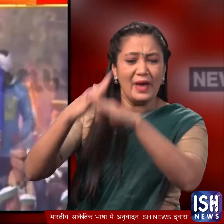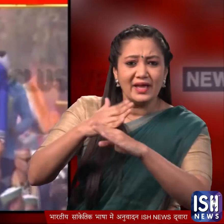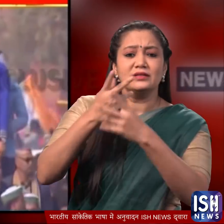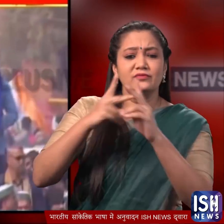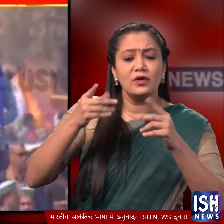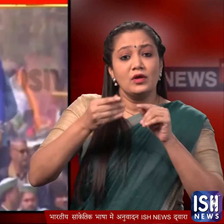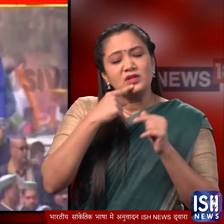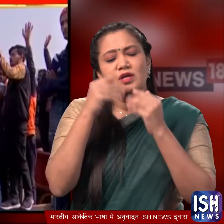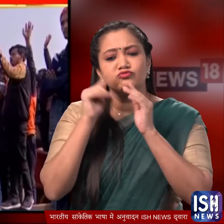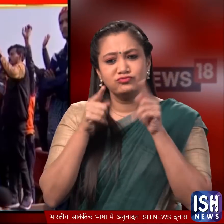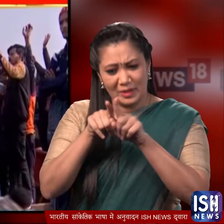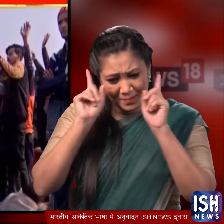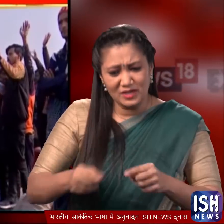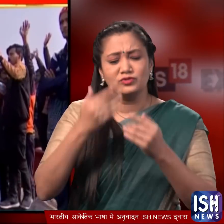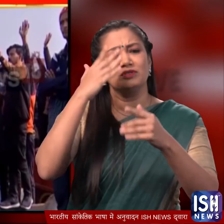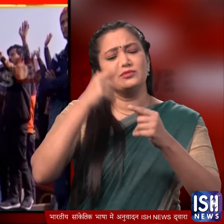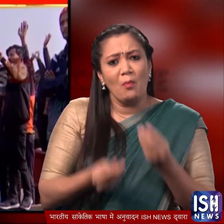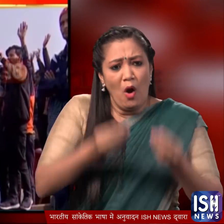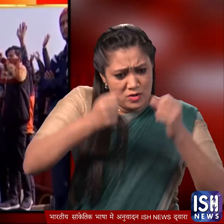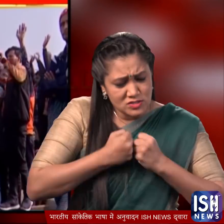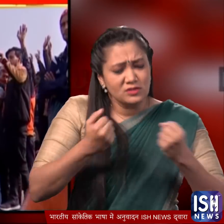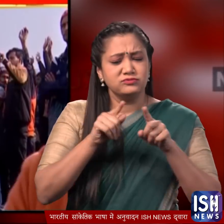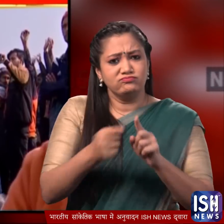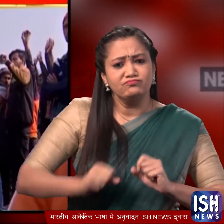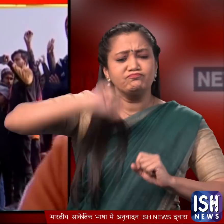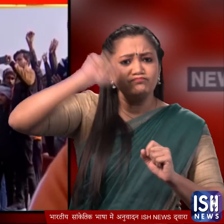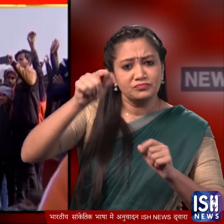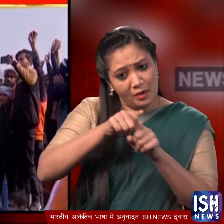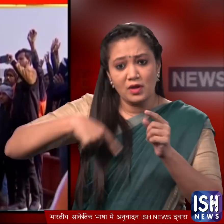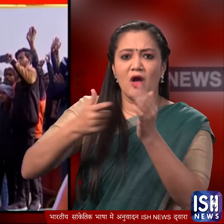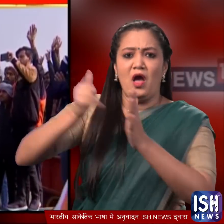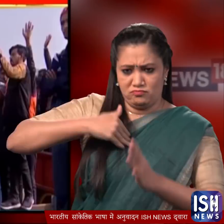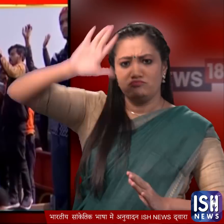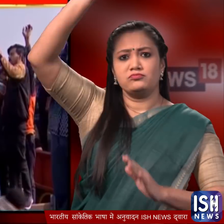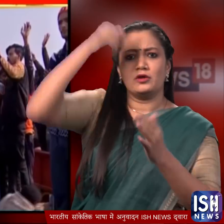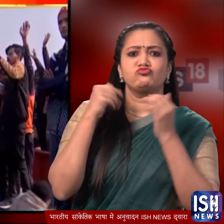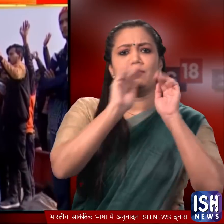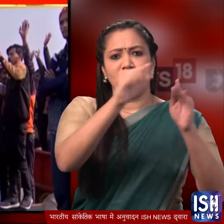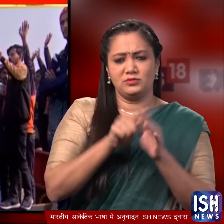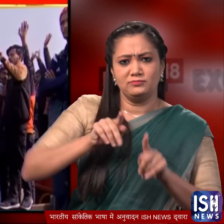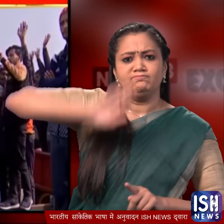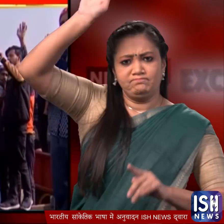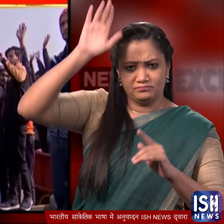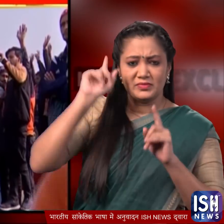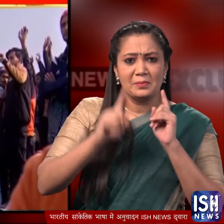आंदोलन को तेज करने की अपील की गई, जिसका वहां मौजूद किसानों ने भी हाथ उठाकर समर्थन किया।